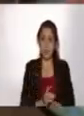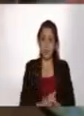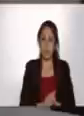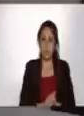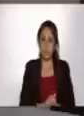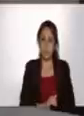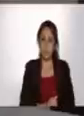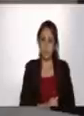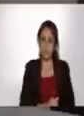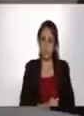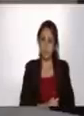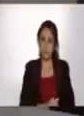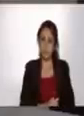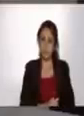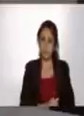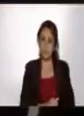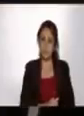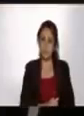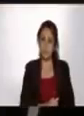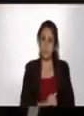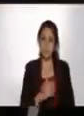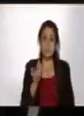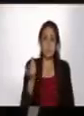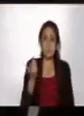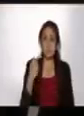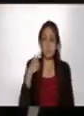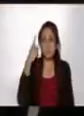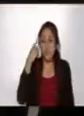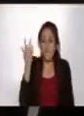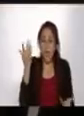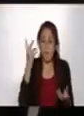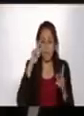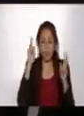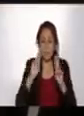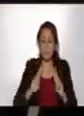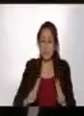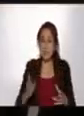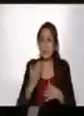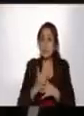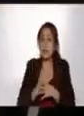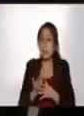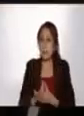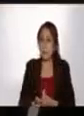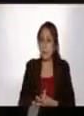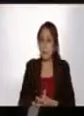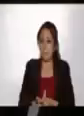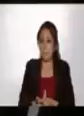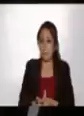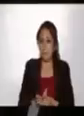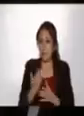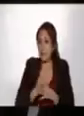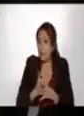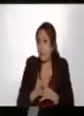ده ايه اللي عمل كده ليه؟ ده ايه بصراحه انا بسال اصلا، عمل كده ليه؟ انا بسال نفسي هو عمل كده ليه؟